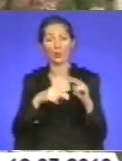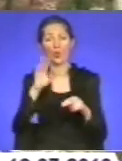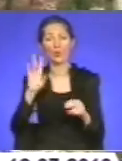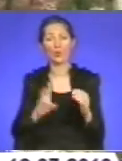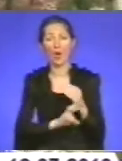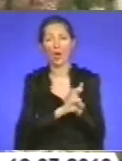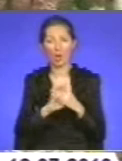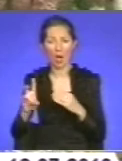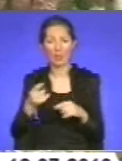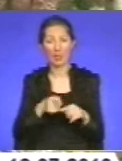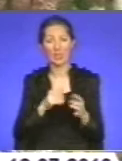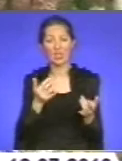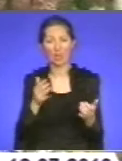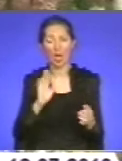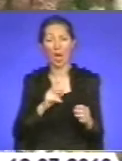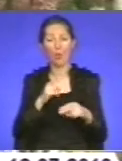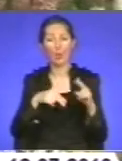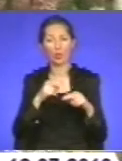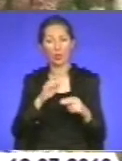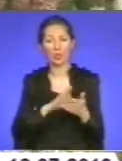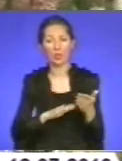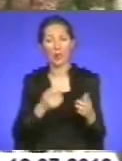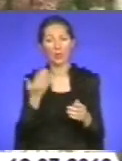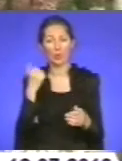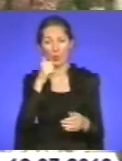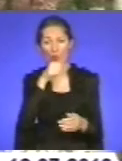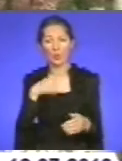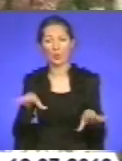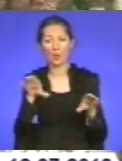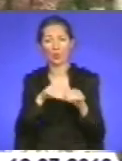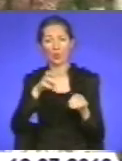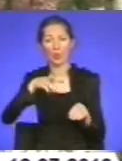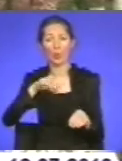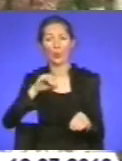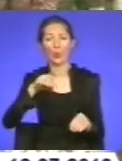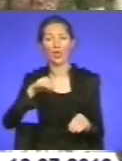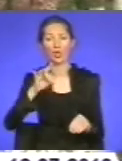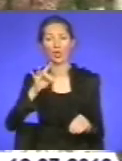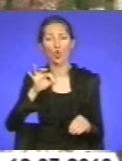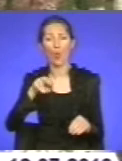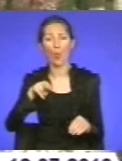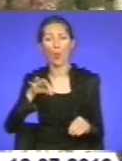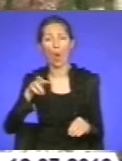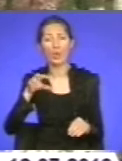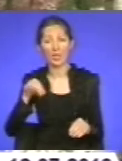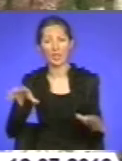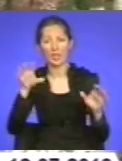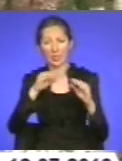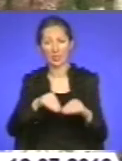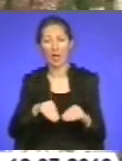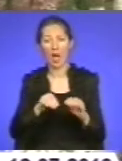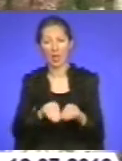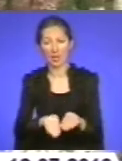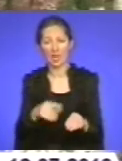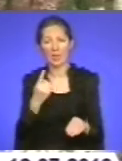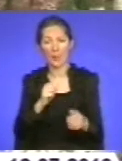ще будується, але в минулому році ми разом з митрополитом заложили тут перший камінь, це якраз храм,